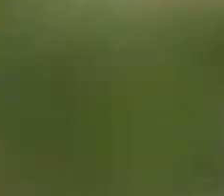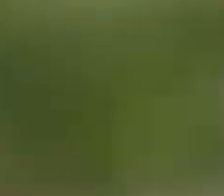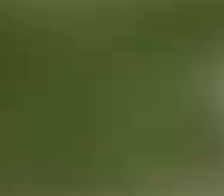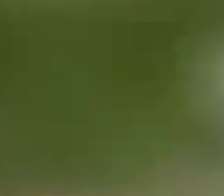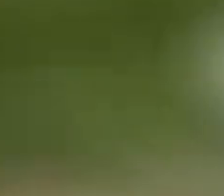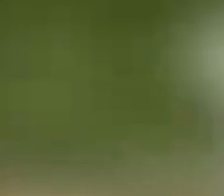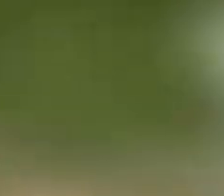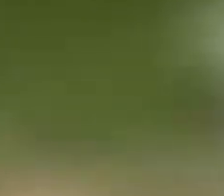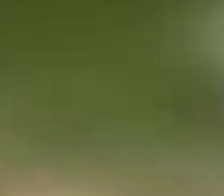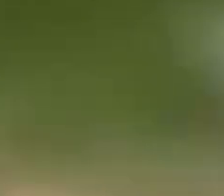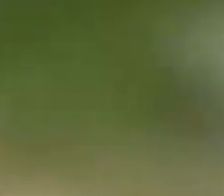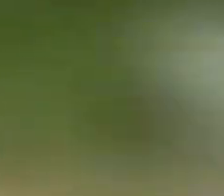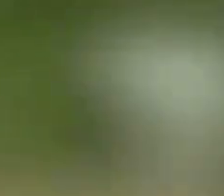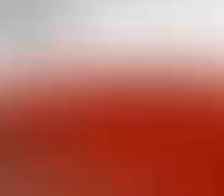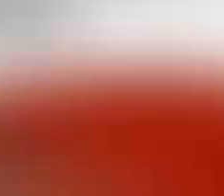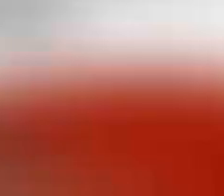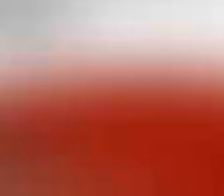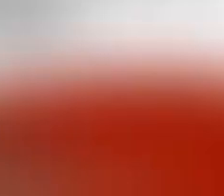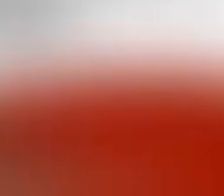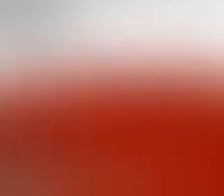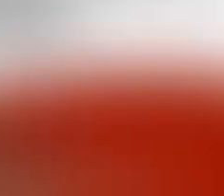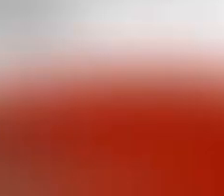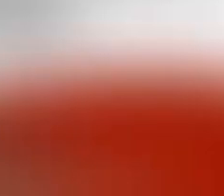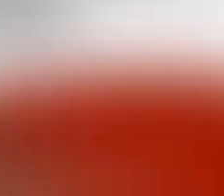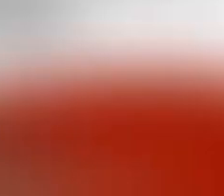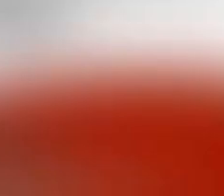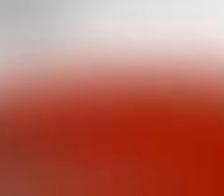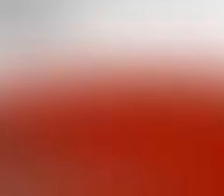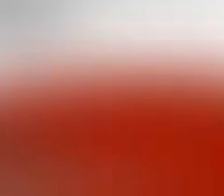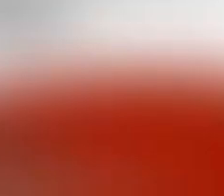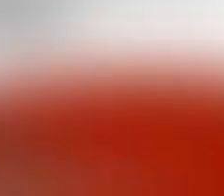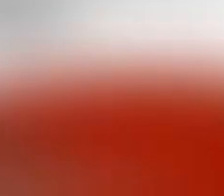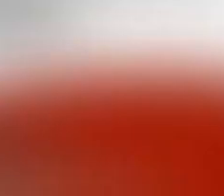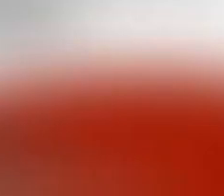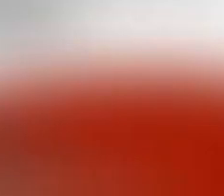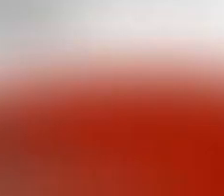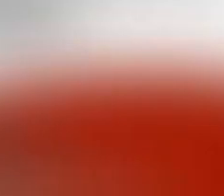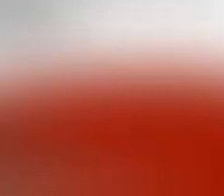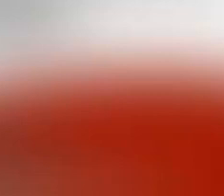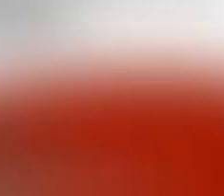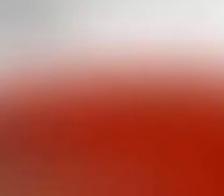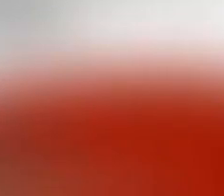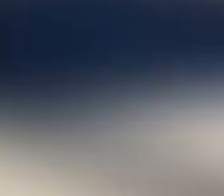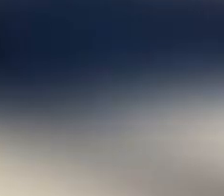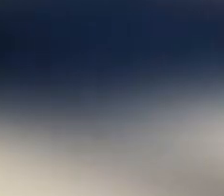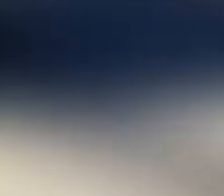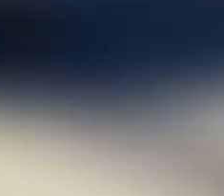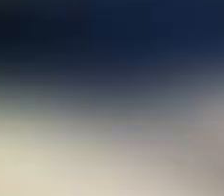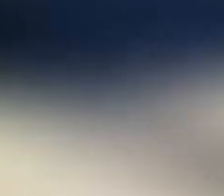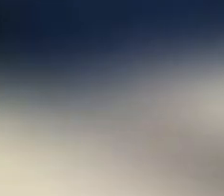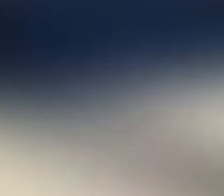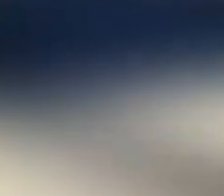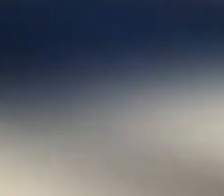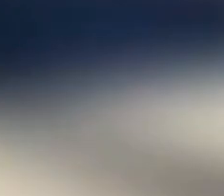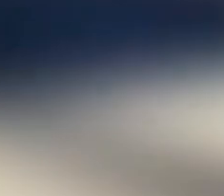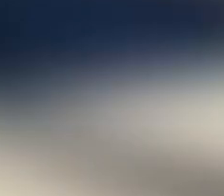hampir bersamaan, Sugeng Haryadi, perawat yang bertugas di Puskesmas Pakis Baru, Kabupaten Pacitan, juga meninggal dunia.